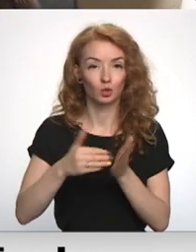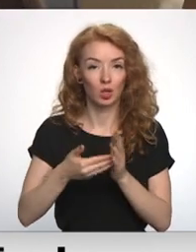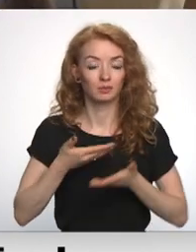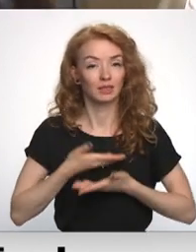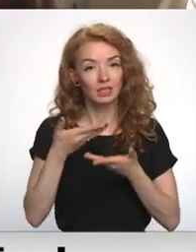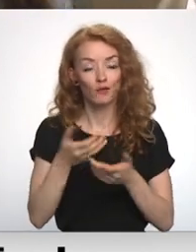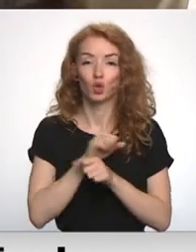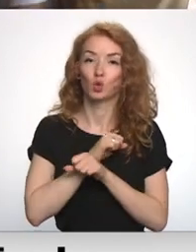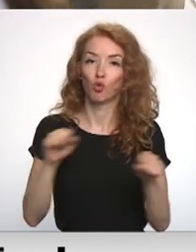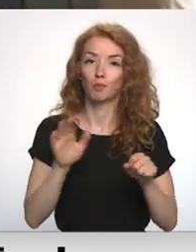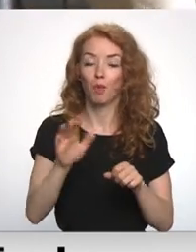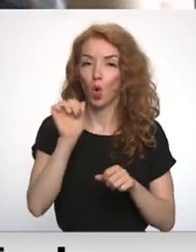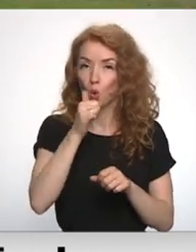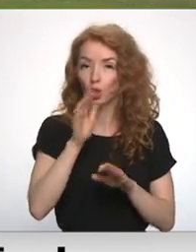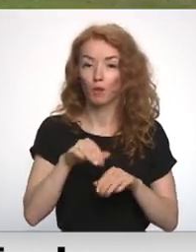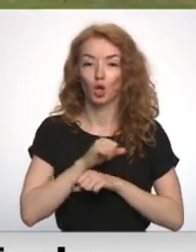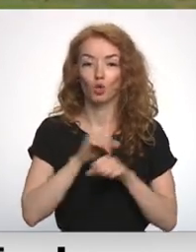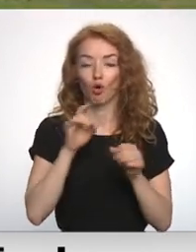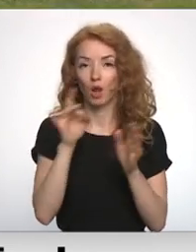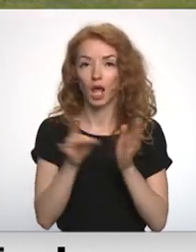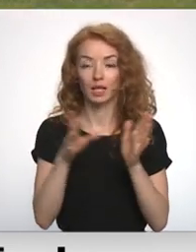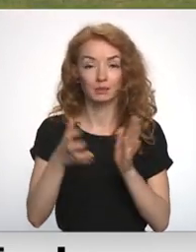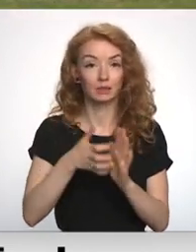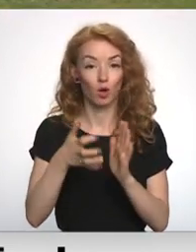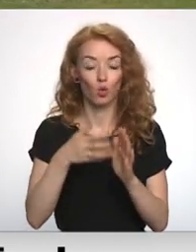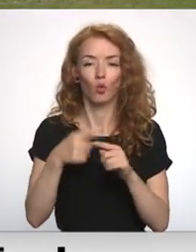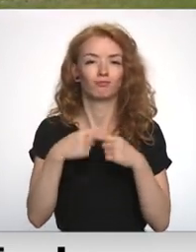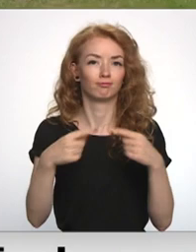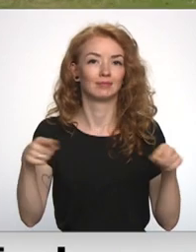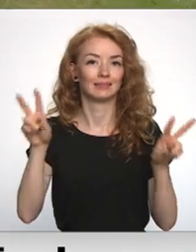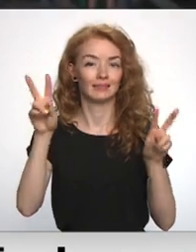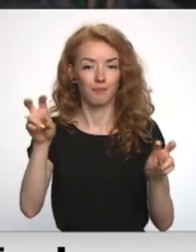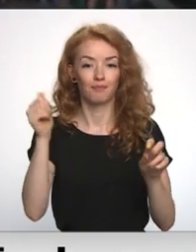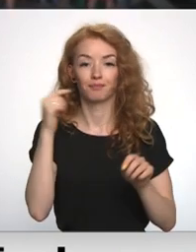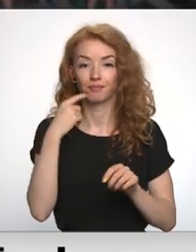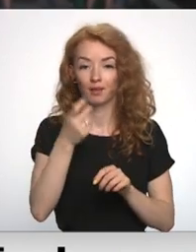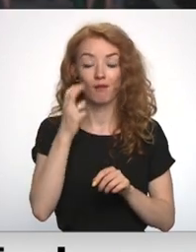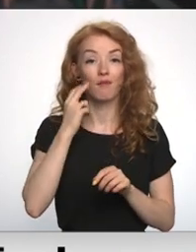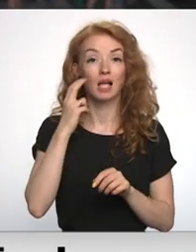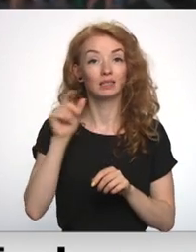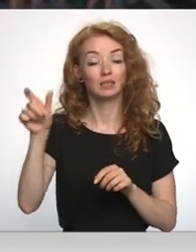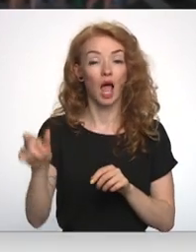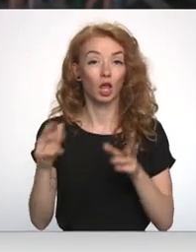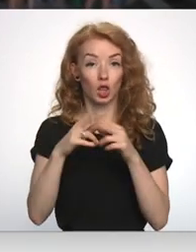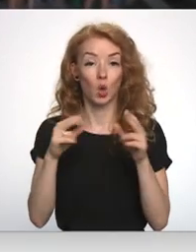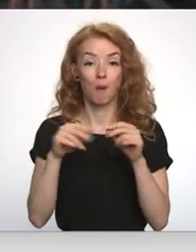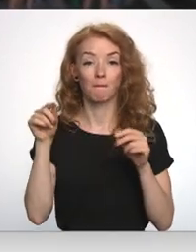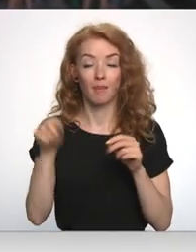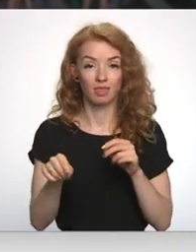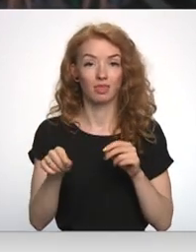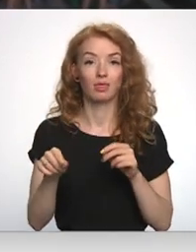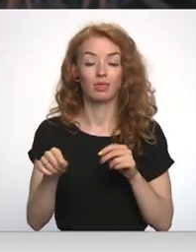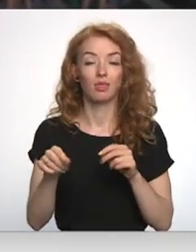par drošību pie ūdens, par drošu elektroierīču lietošanu un citām. Vecāki ir nometnē